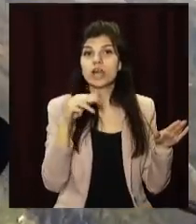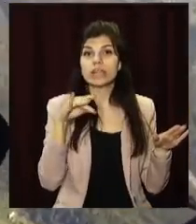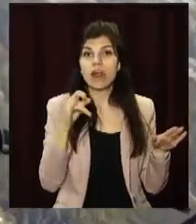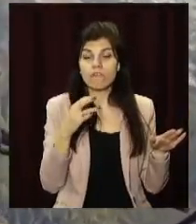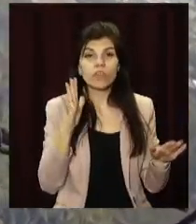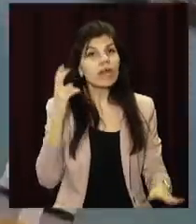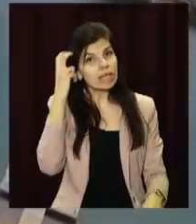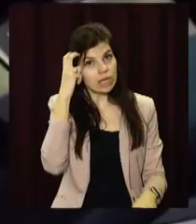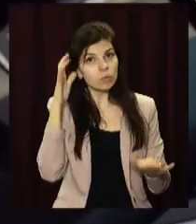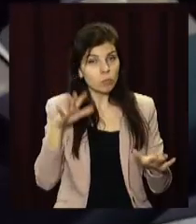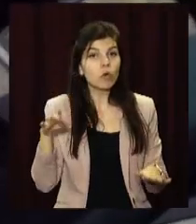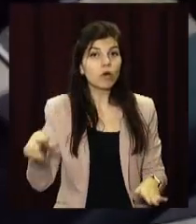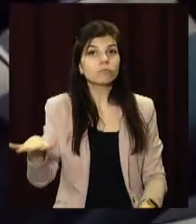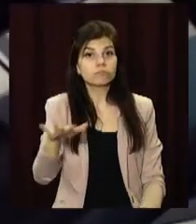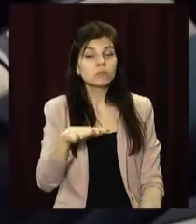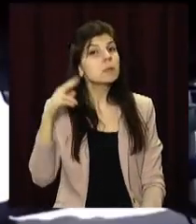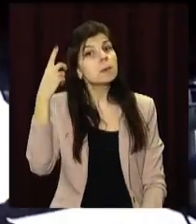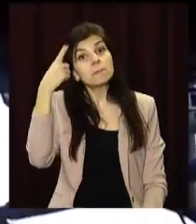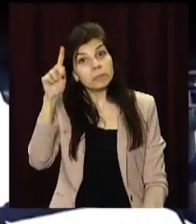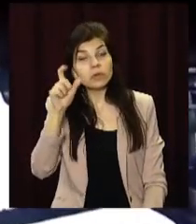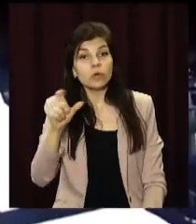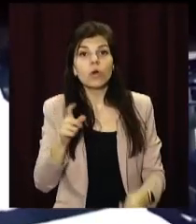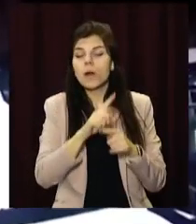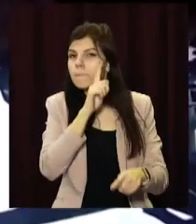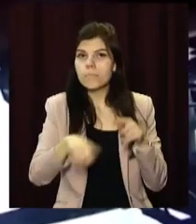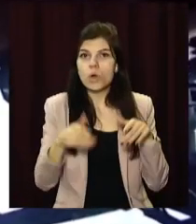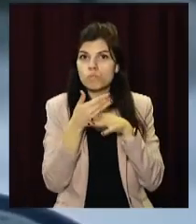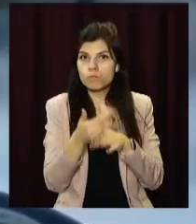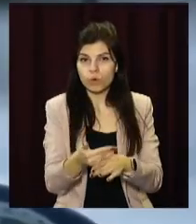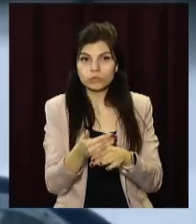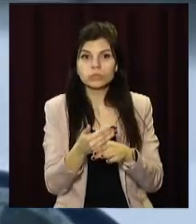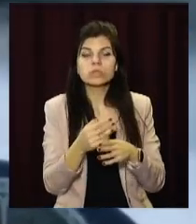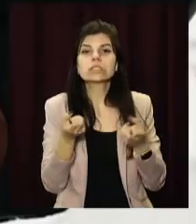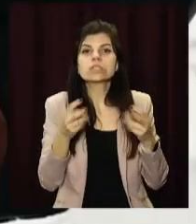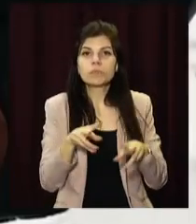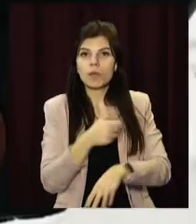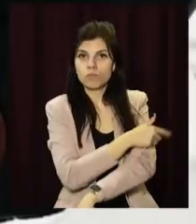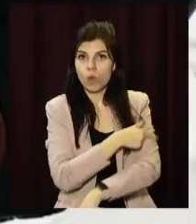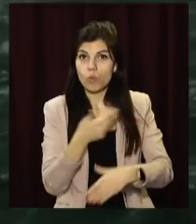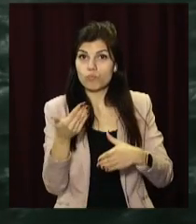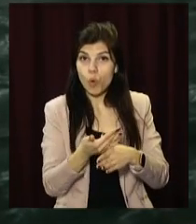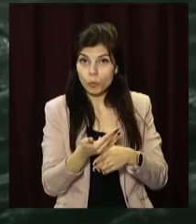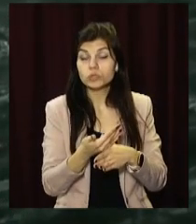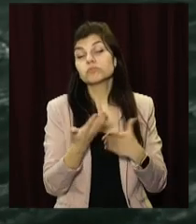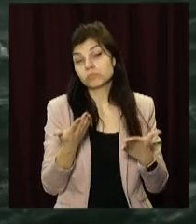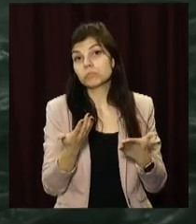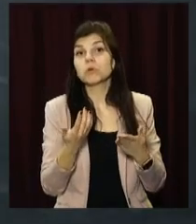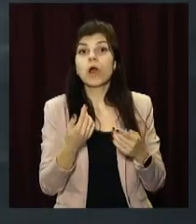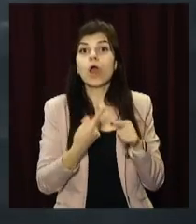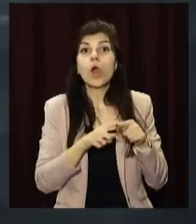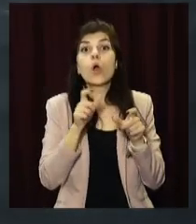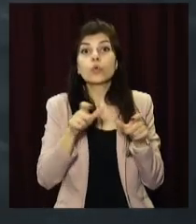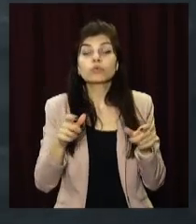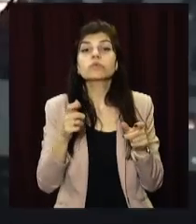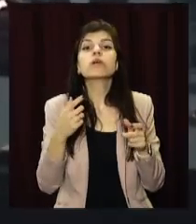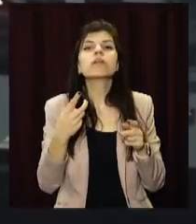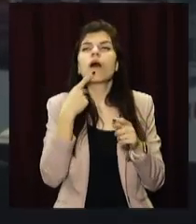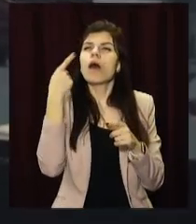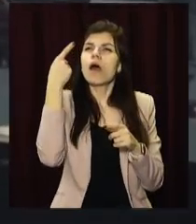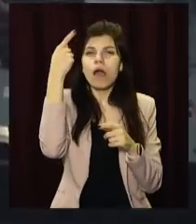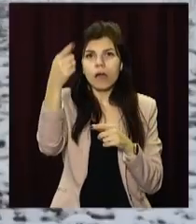Київщині. Проєкт має гарантувати українцям швидкий доступ до спеціалізованої меддопомоги. Іншими словами, люди з